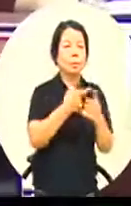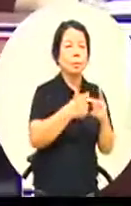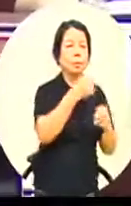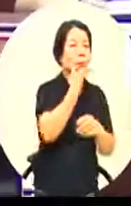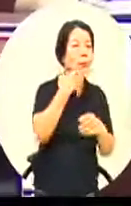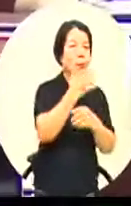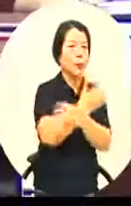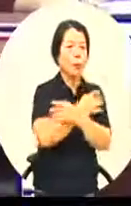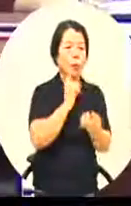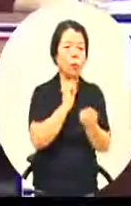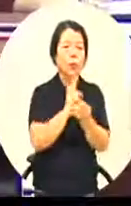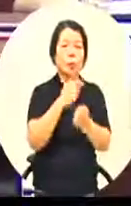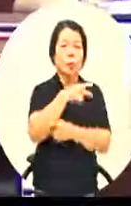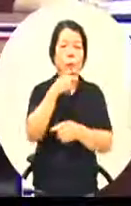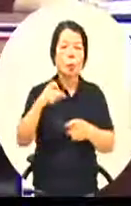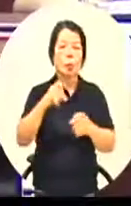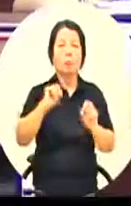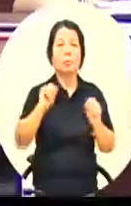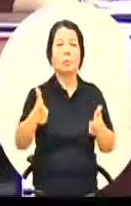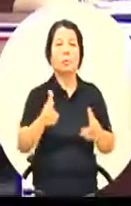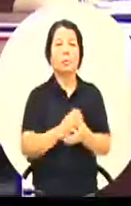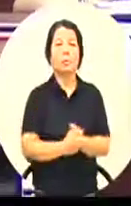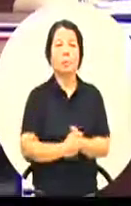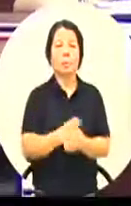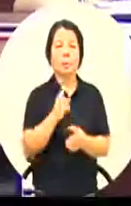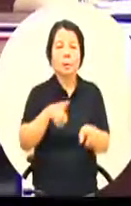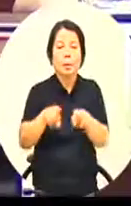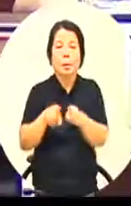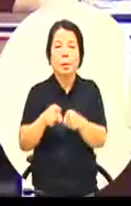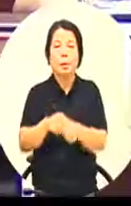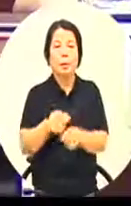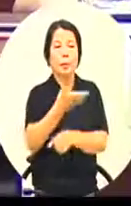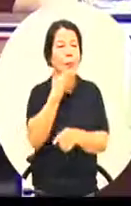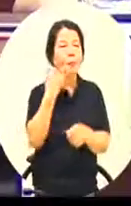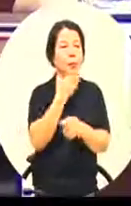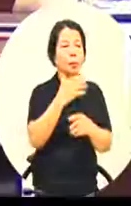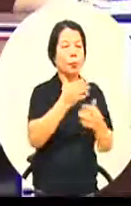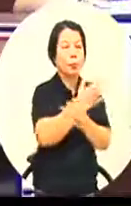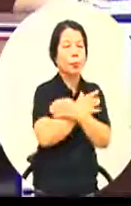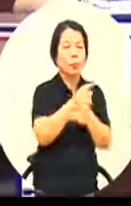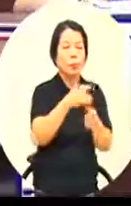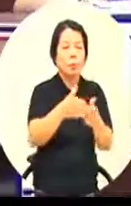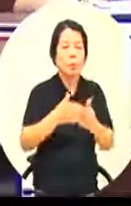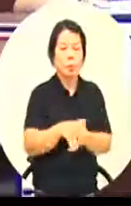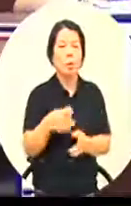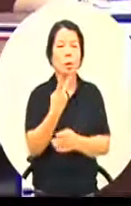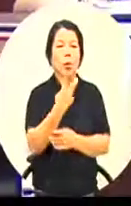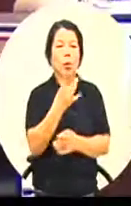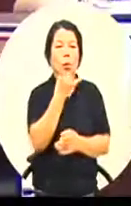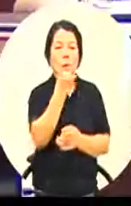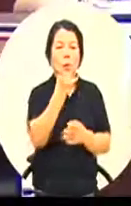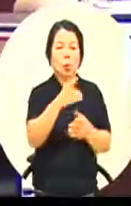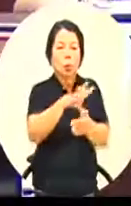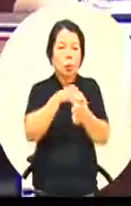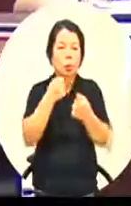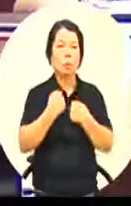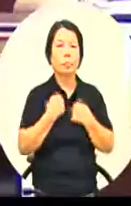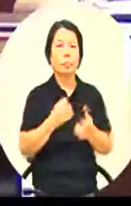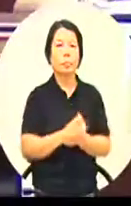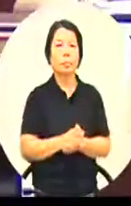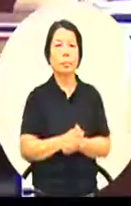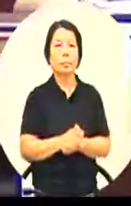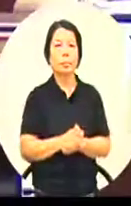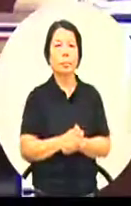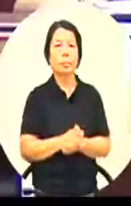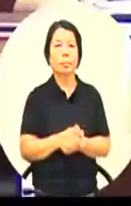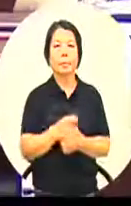习这一块其实是不太一样的哦。那我们看到一般的私立幼儿园常常可能标榜说双语学习等等。但是这个部分呢，